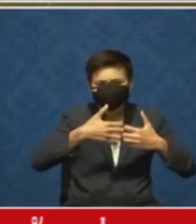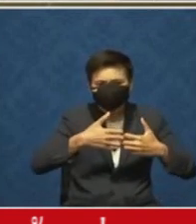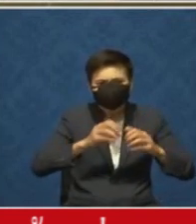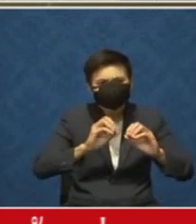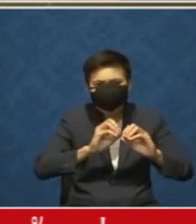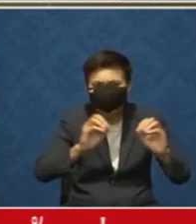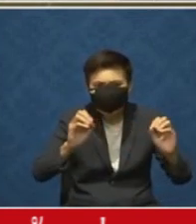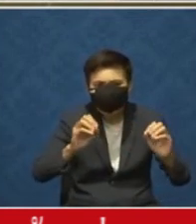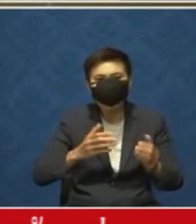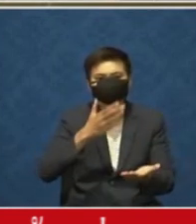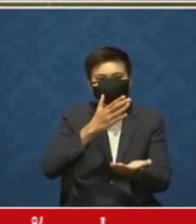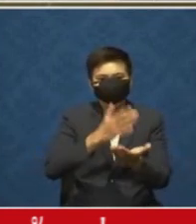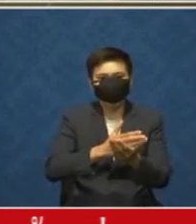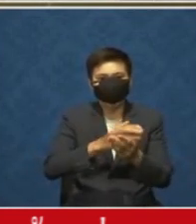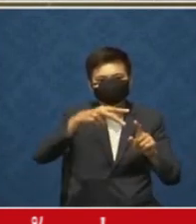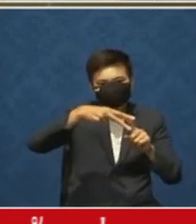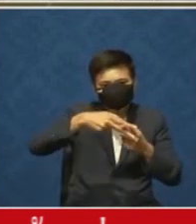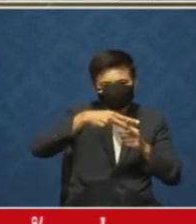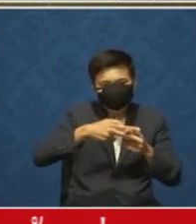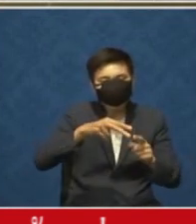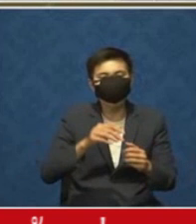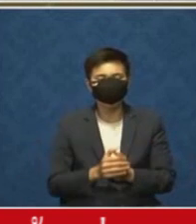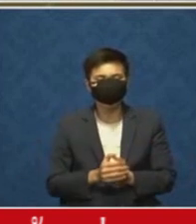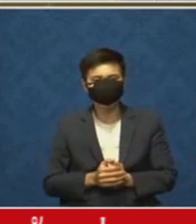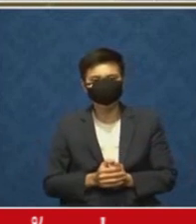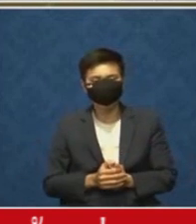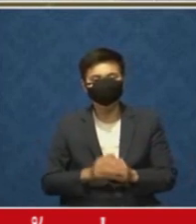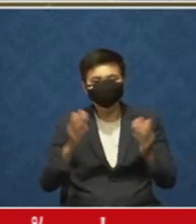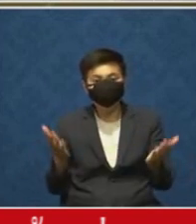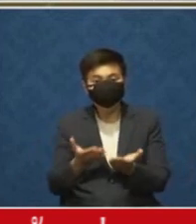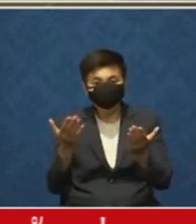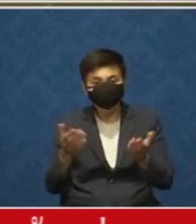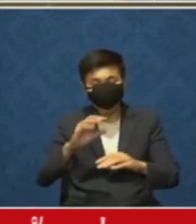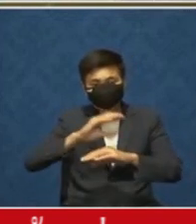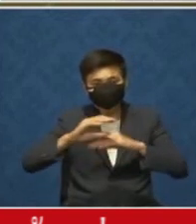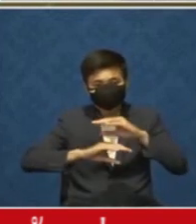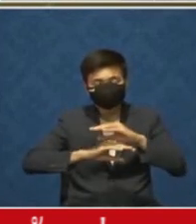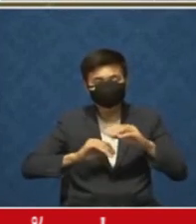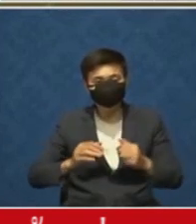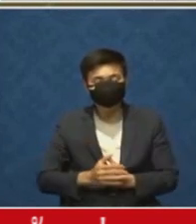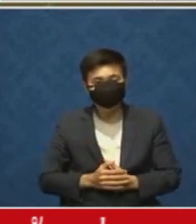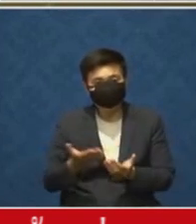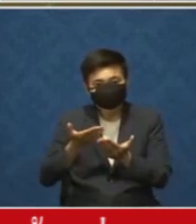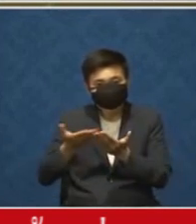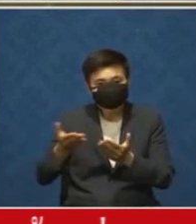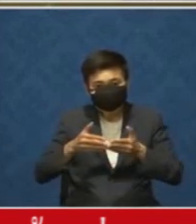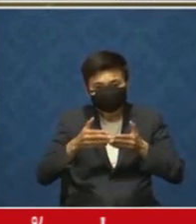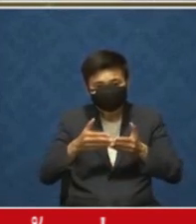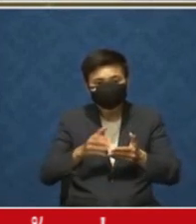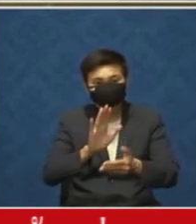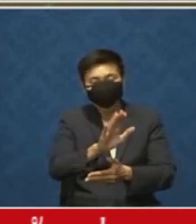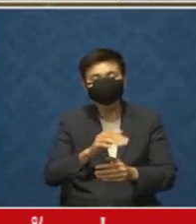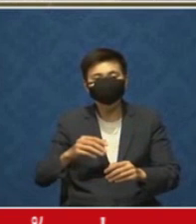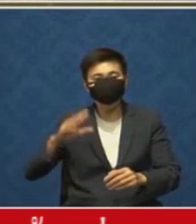ดต่อเรือ 3. โครงการที่เป็นส่วนสนับสนุนโครงการจัดซื้อเรือดำน้ำ3ลำของก